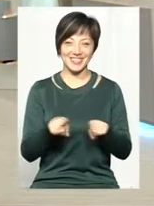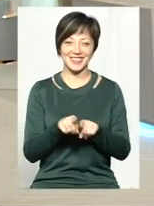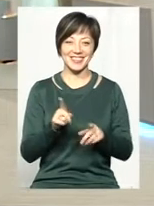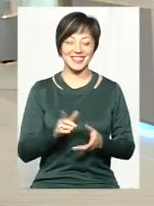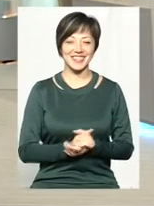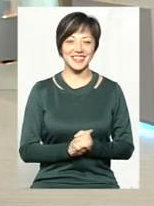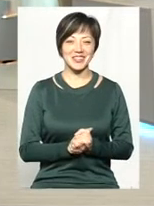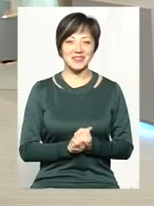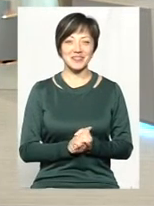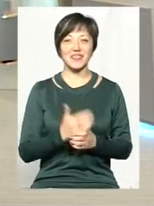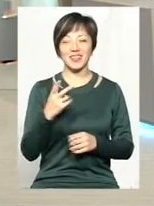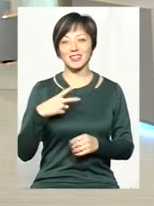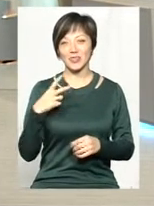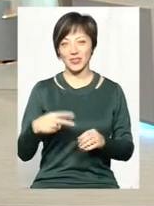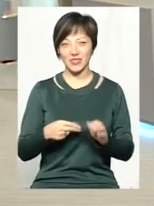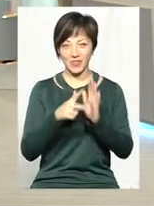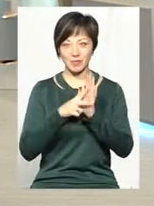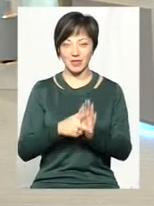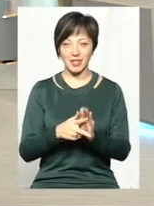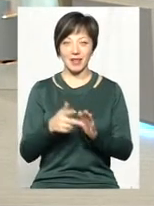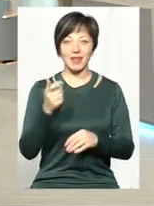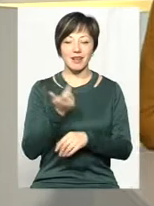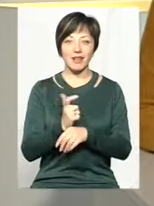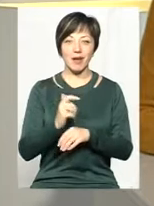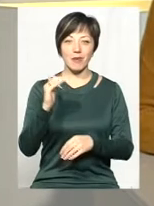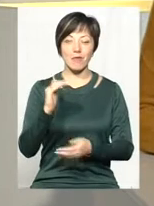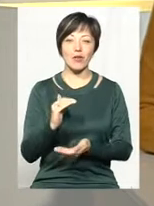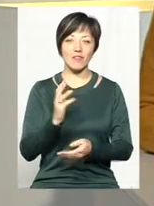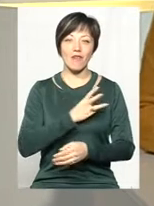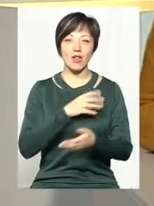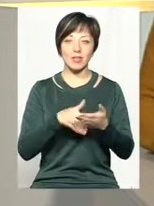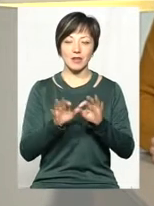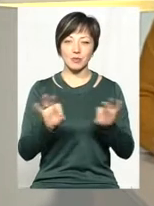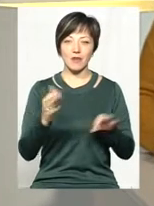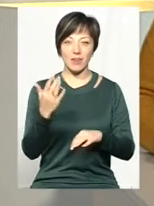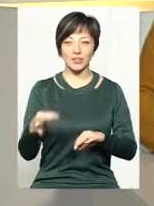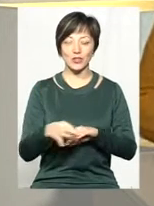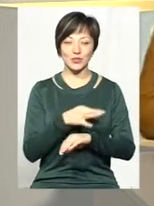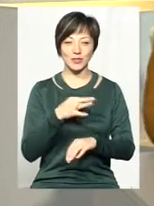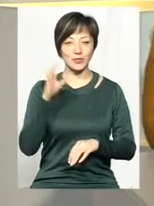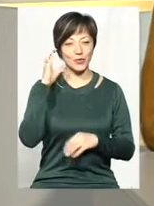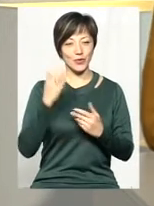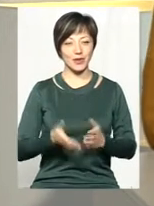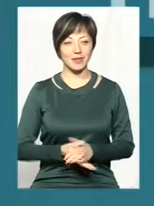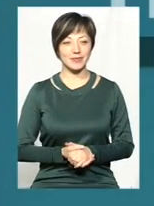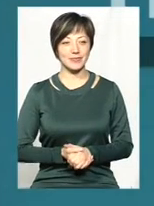речі. От якраз вашій доньці ж 8-й місяць, і вона наймолодша волонтерка. Про це розповіла ваша Марина.